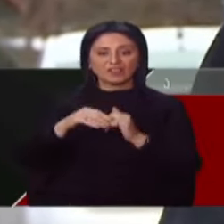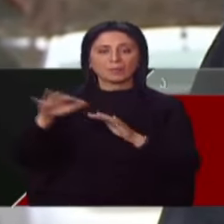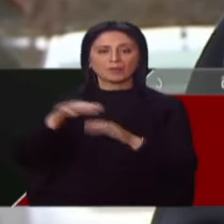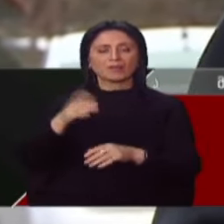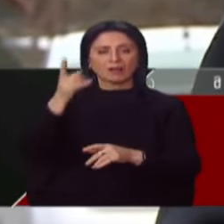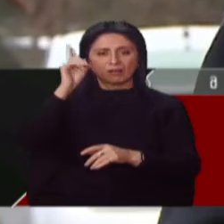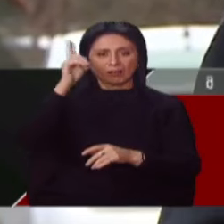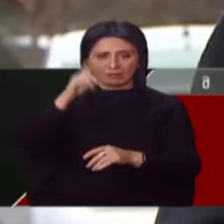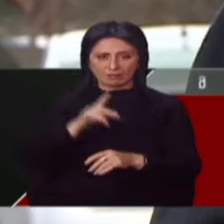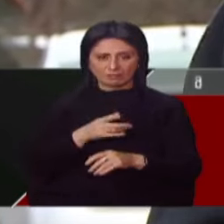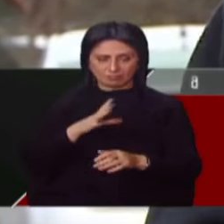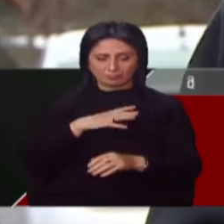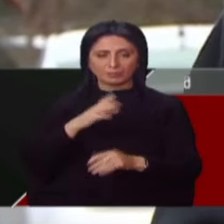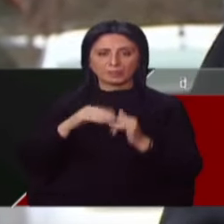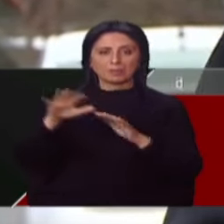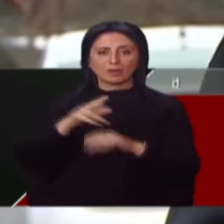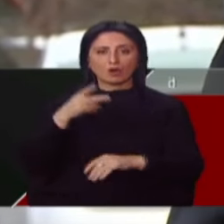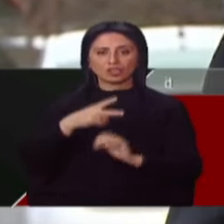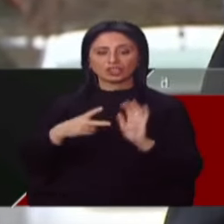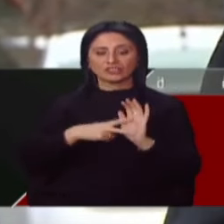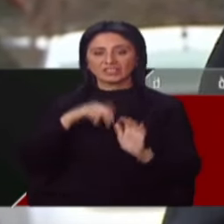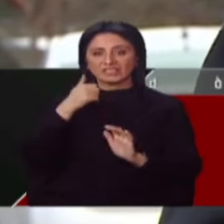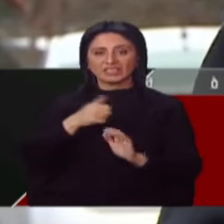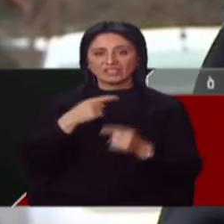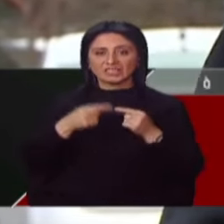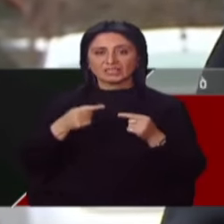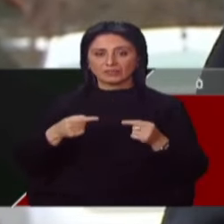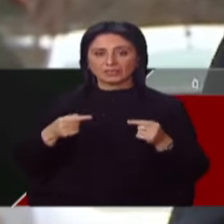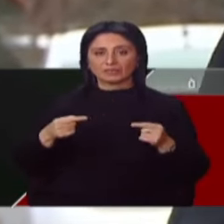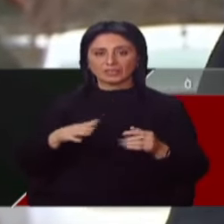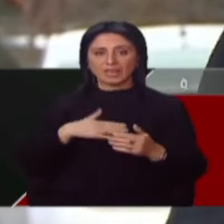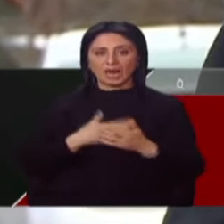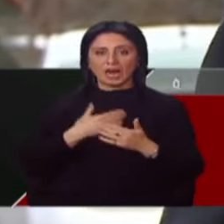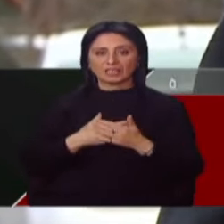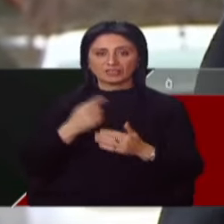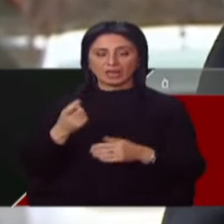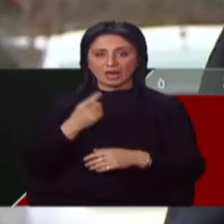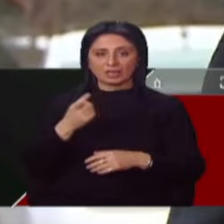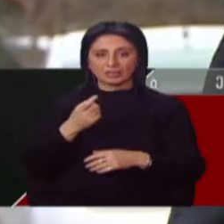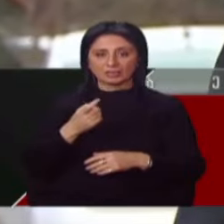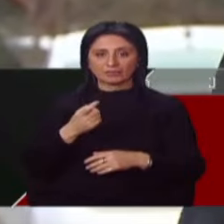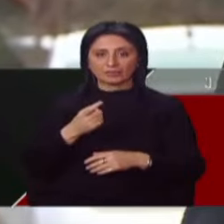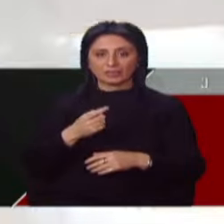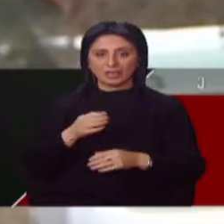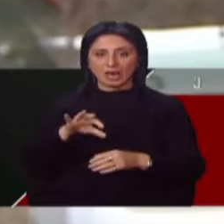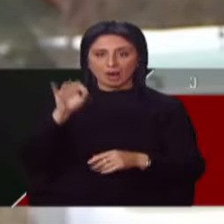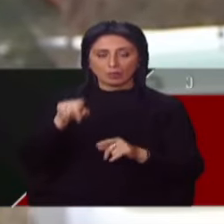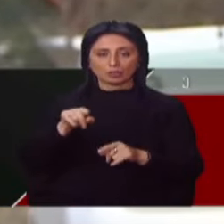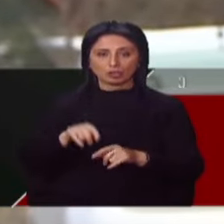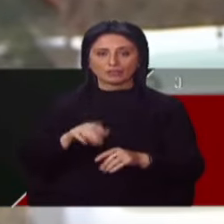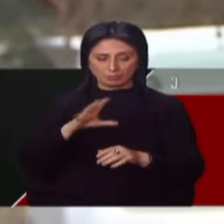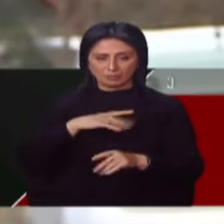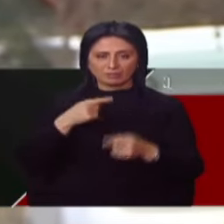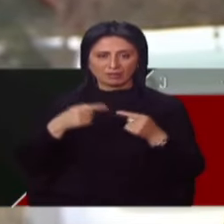არეალს, მეწყრულ ბლოკს, რომელიც 2007 წლიდან სხვადასხვა აქტივიზაციის ხარისხით გამოირჩეოდა. რაც